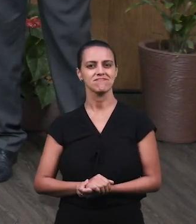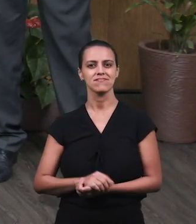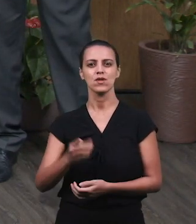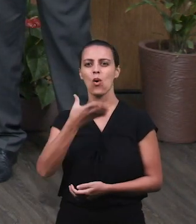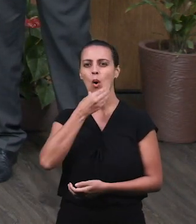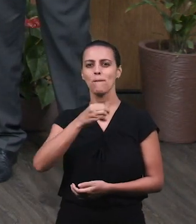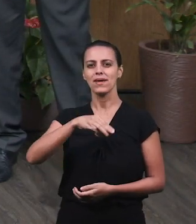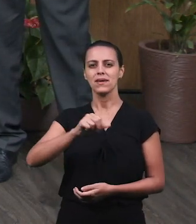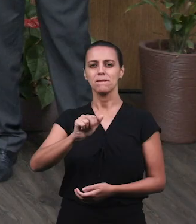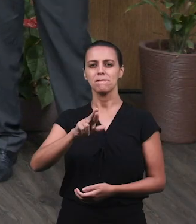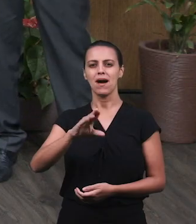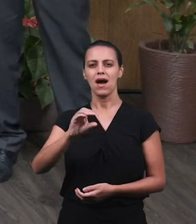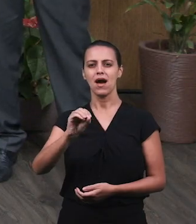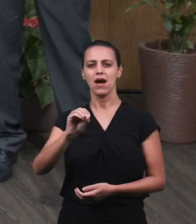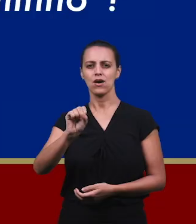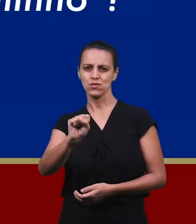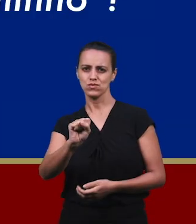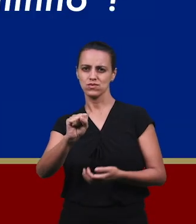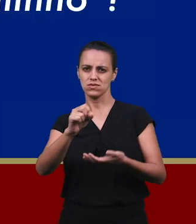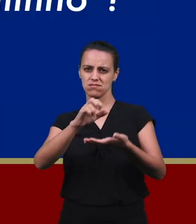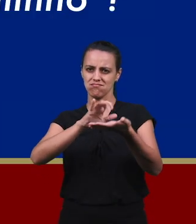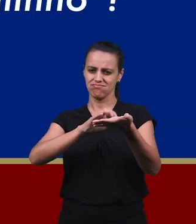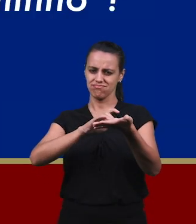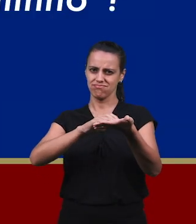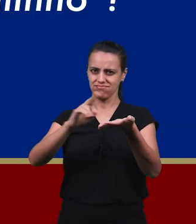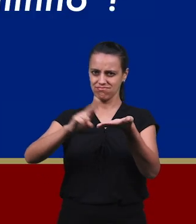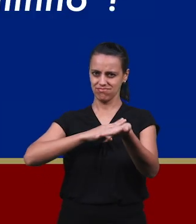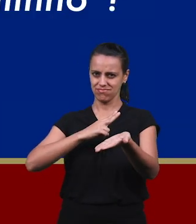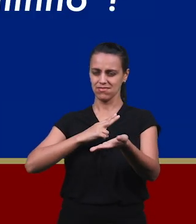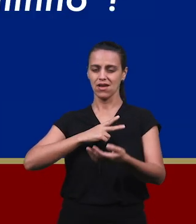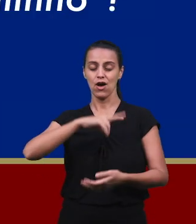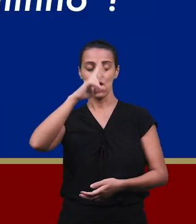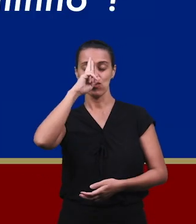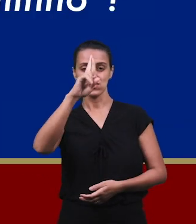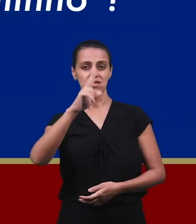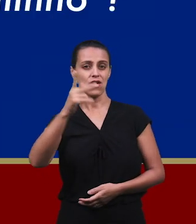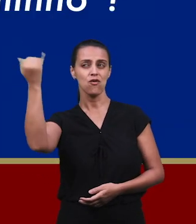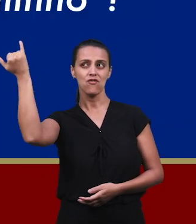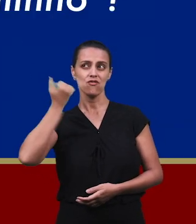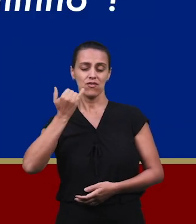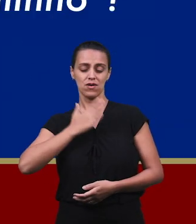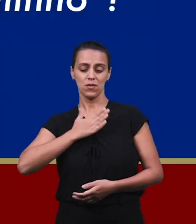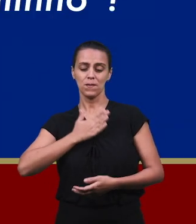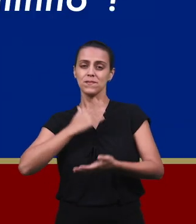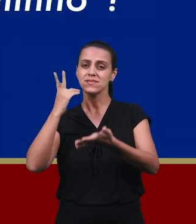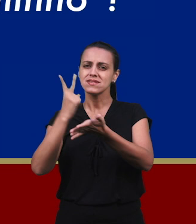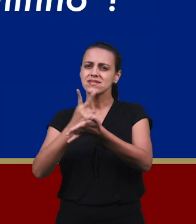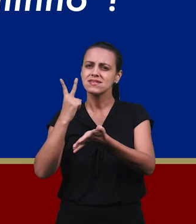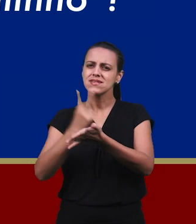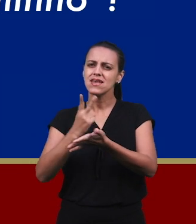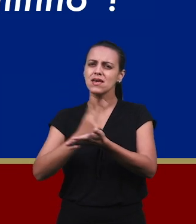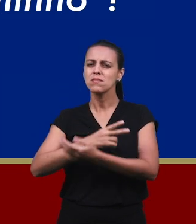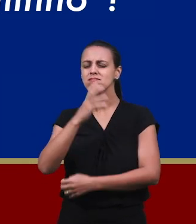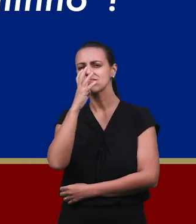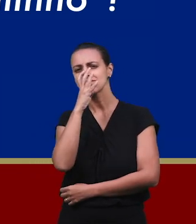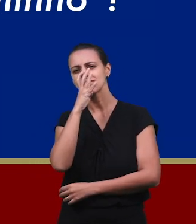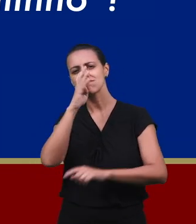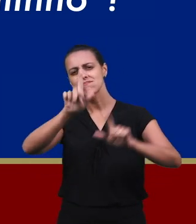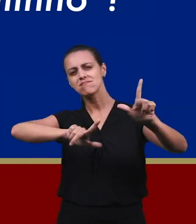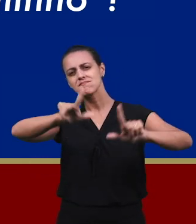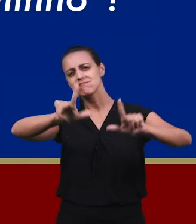au Brésil. Marcos Lazar nous a écrit « Le Seigneur m'a parlé toutes les fois que je regarde